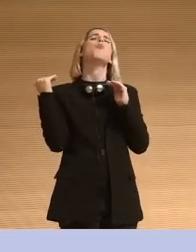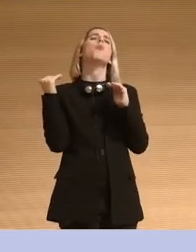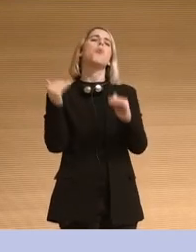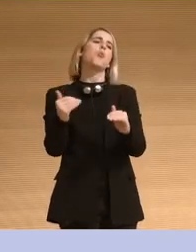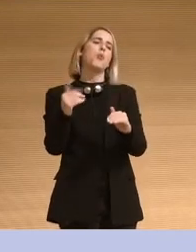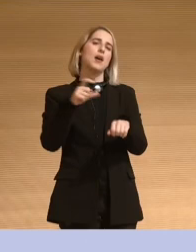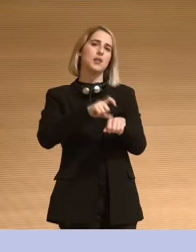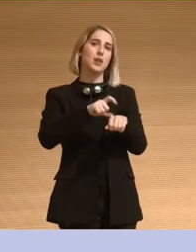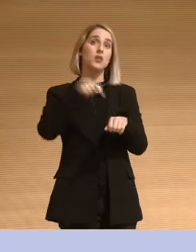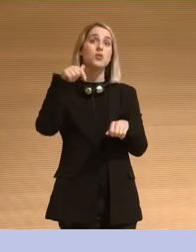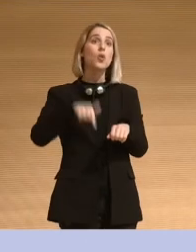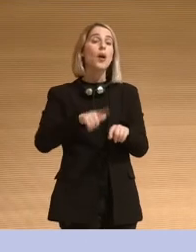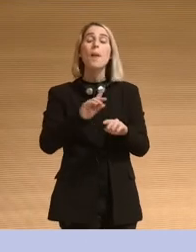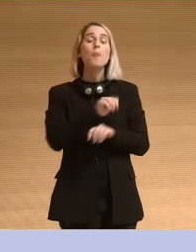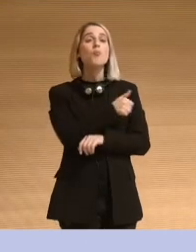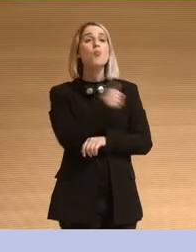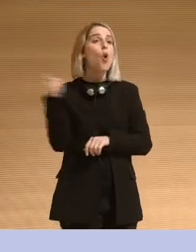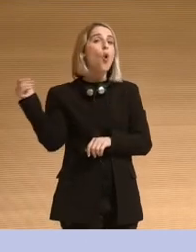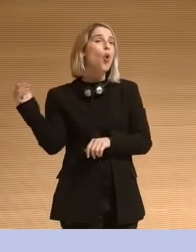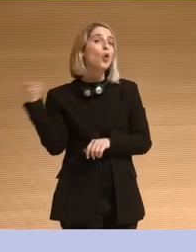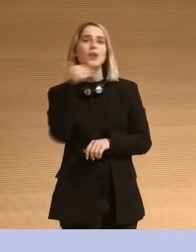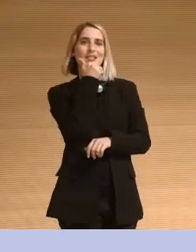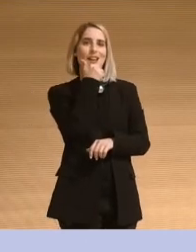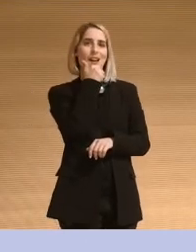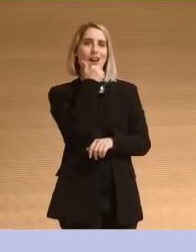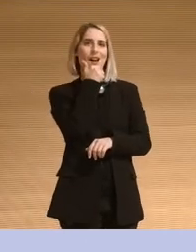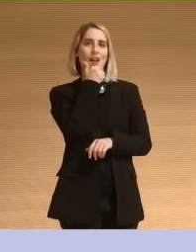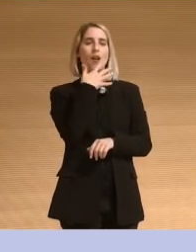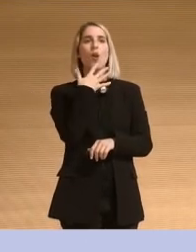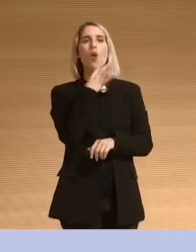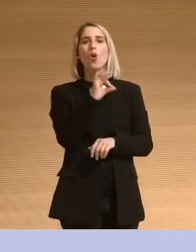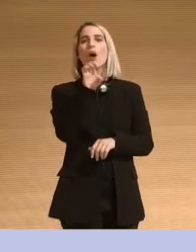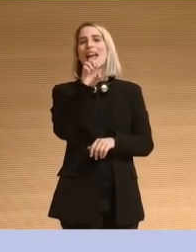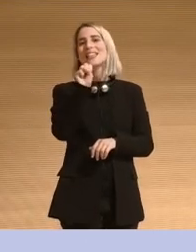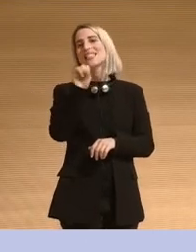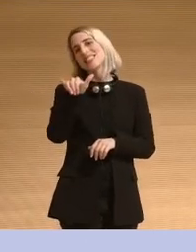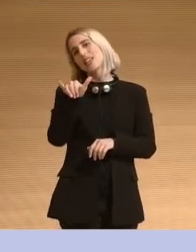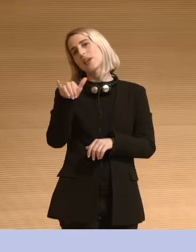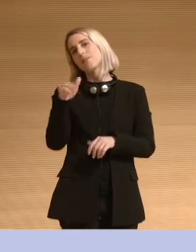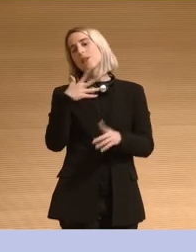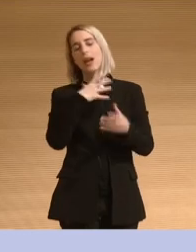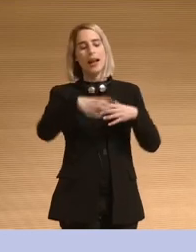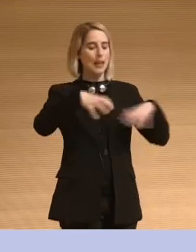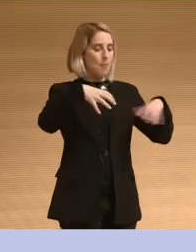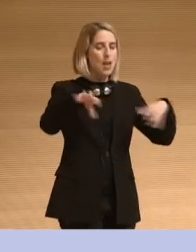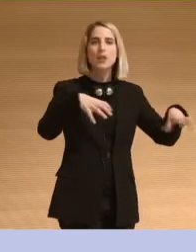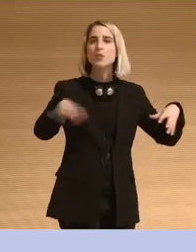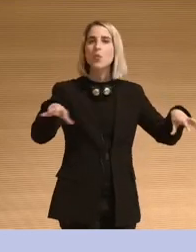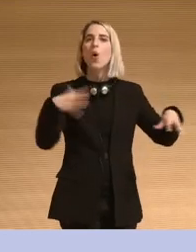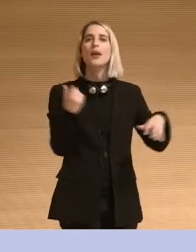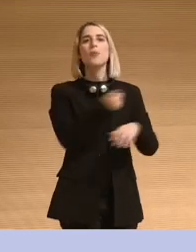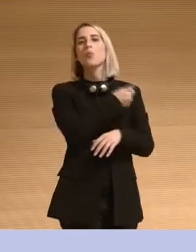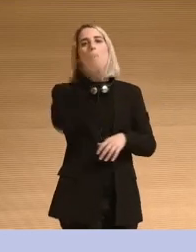μακροχρόνιος. Τώρα, στον καταμερισμό του ΕΣΥ έχει αναλάβει αυτού του είδους τα περιστατικά, που